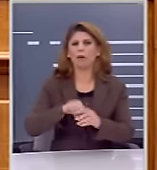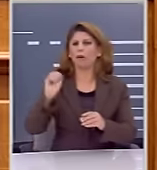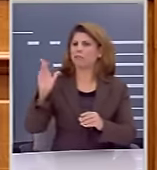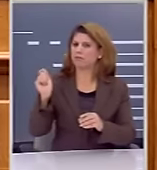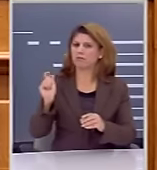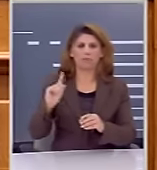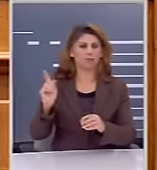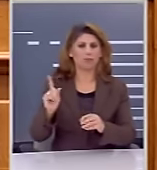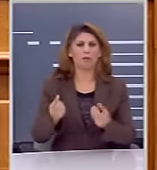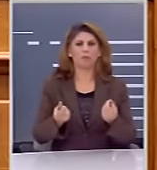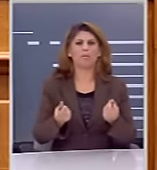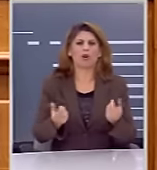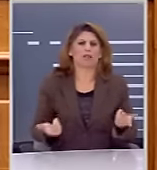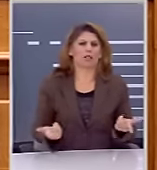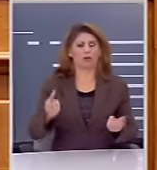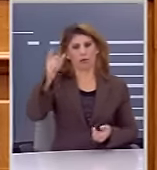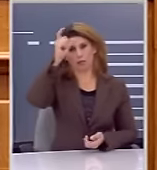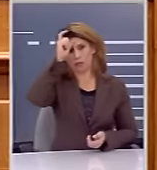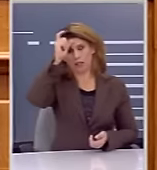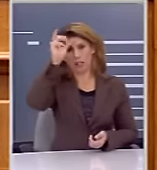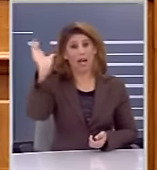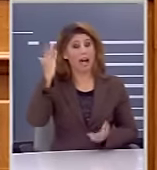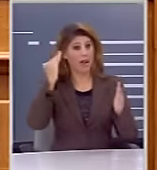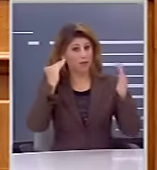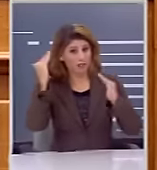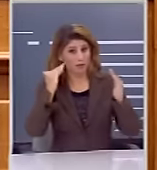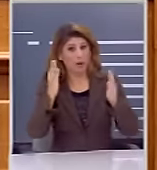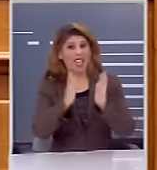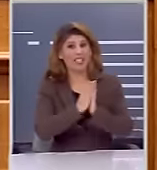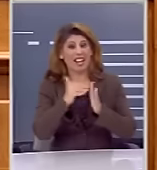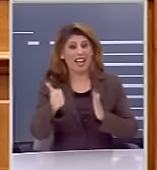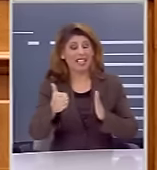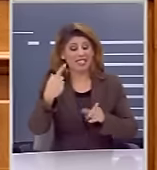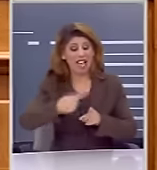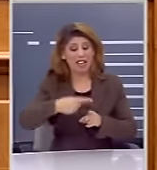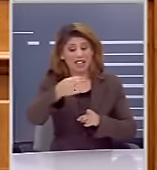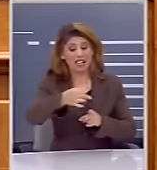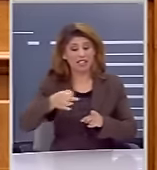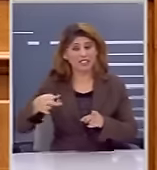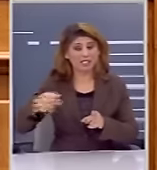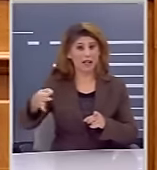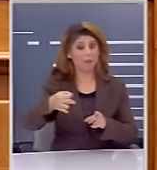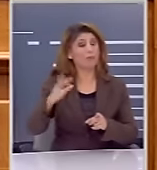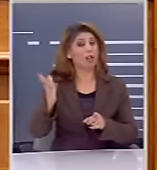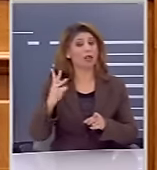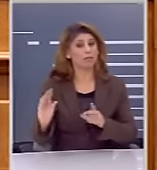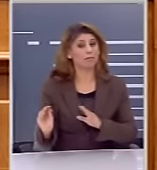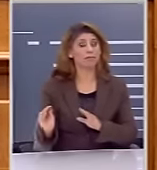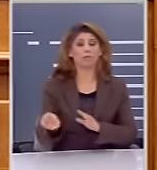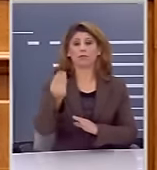Έχουν να κάνουν με την προκλητικότητα της Τουρκίας. Όταν αμφισβητούνται 16 ελληνικά νησιά, όταν βγαίνουν